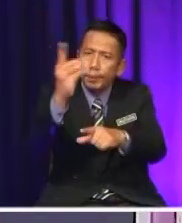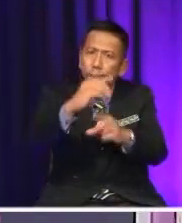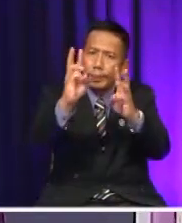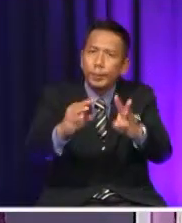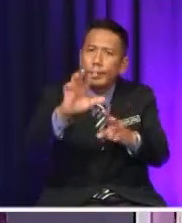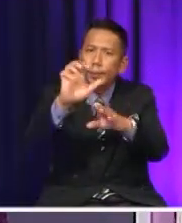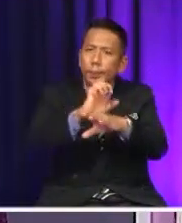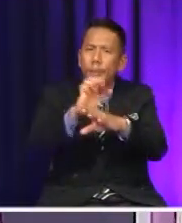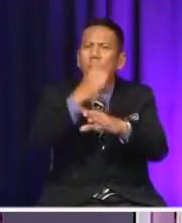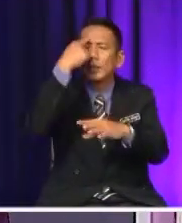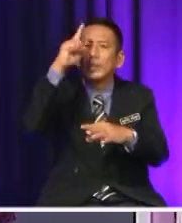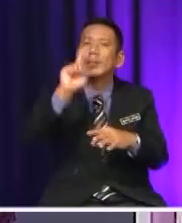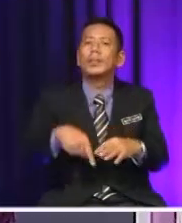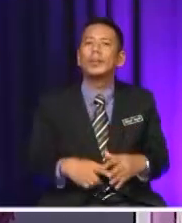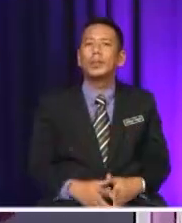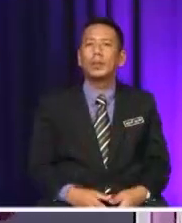warga emas